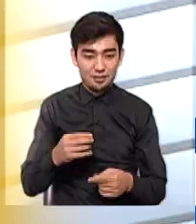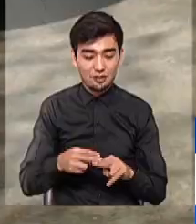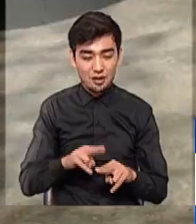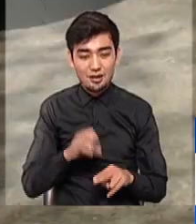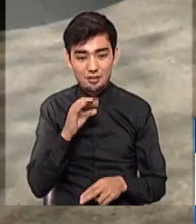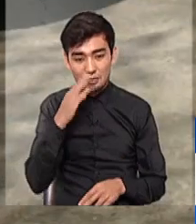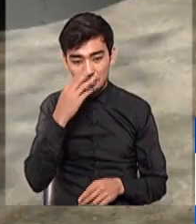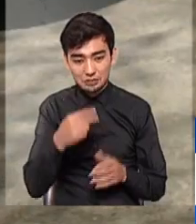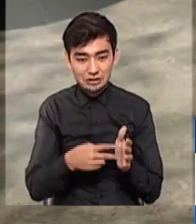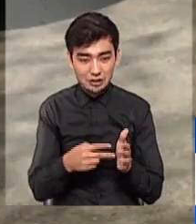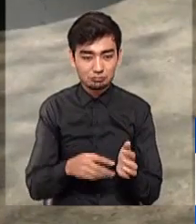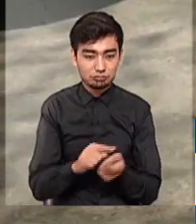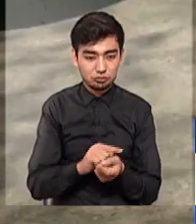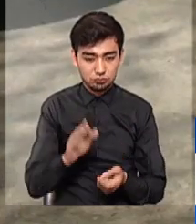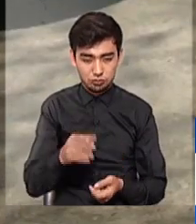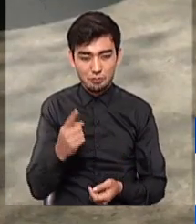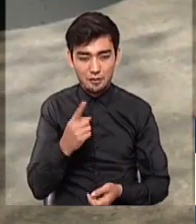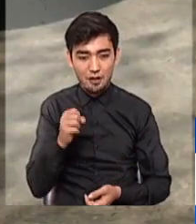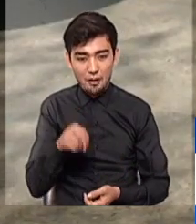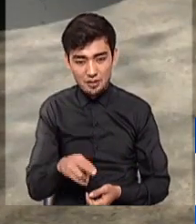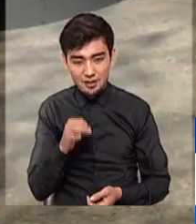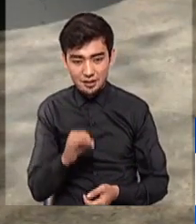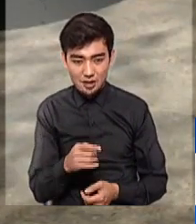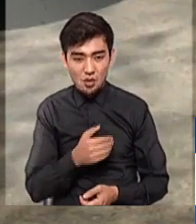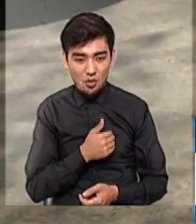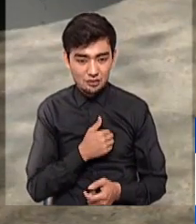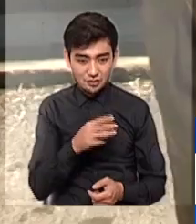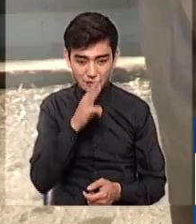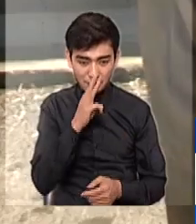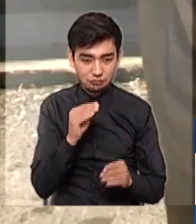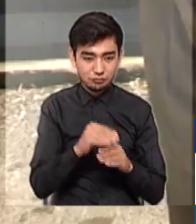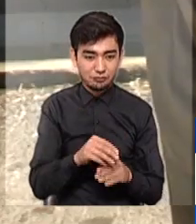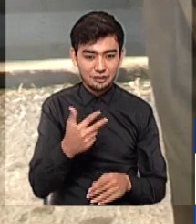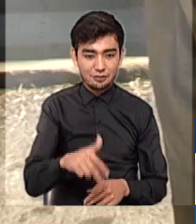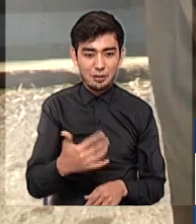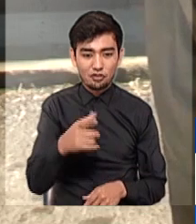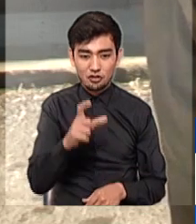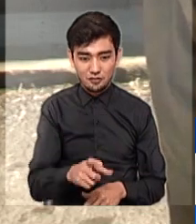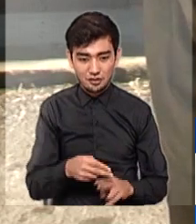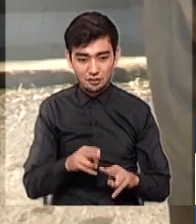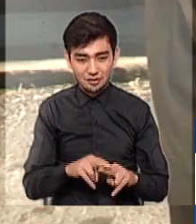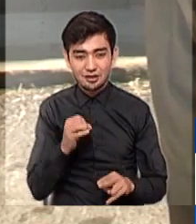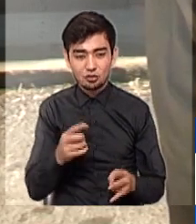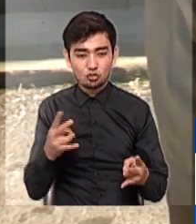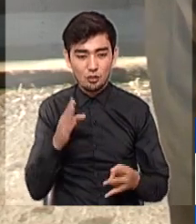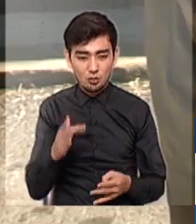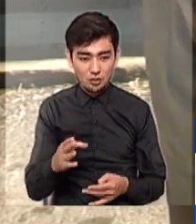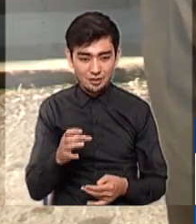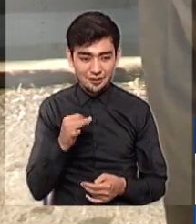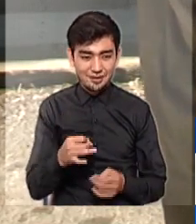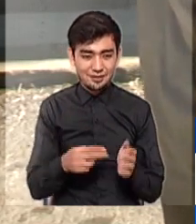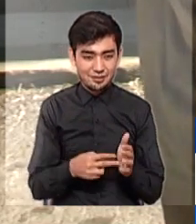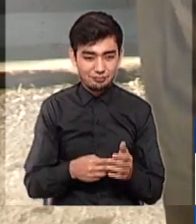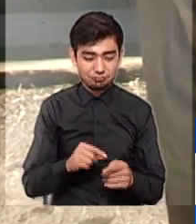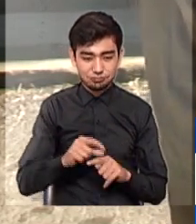родителей о том что цены пересмотрят с 1 апреля за счет этого хотят поднять зарплату 35 сотрудникам вынуждены были и потому что повысились